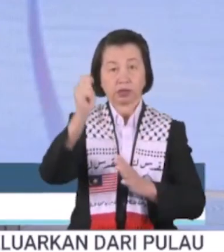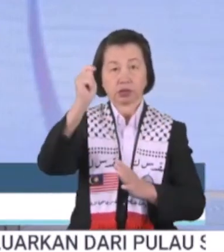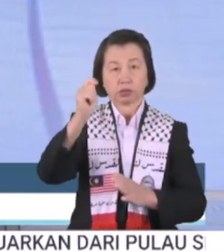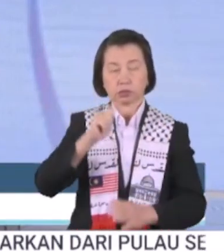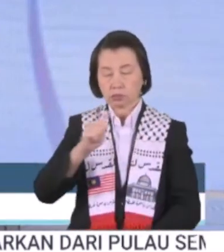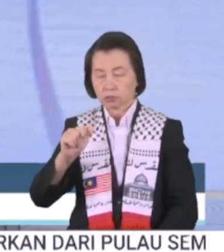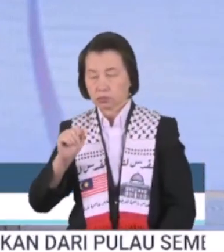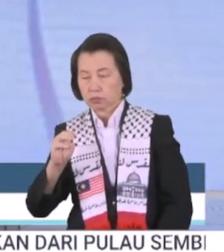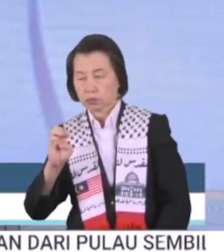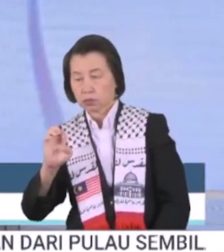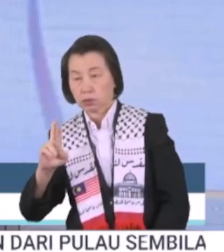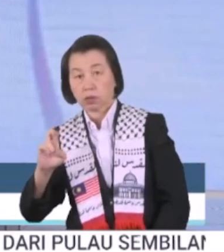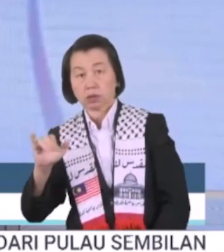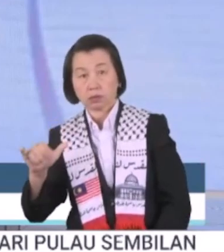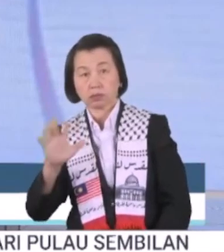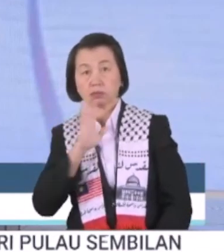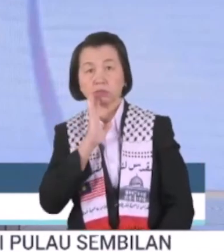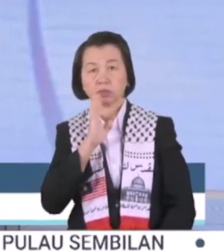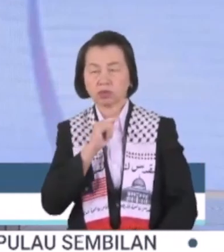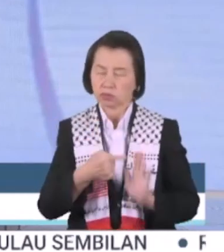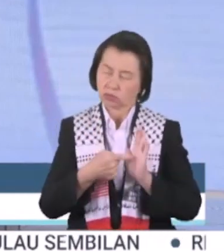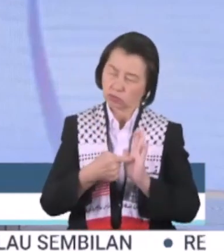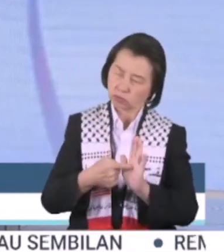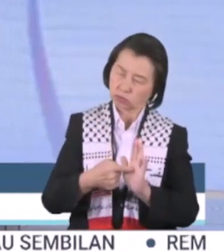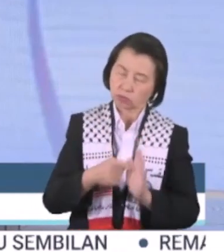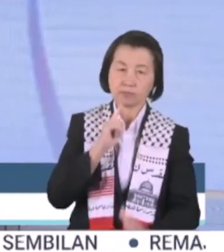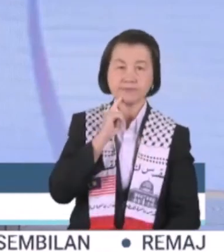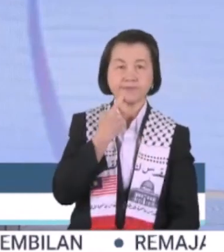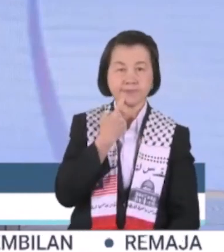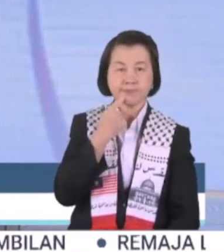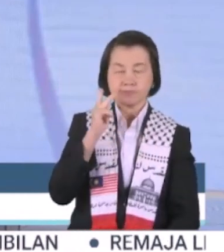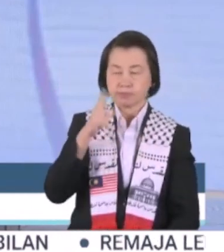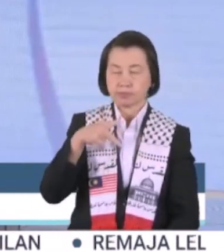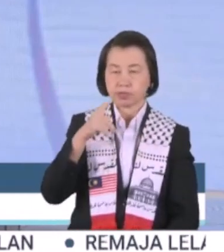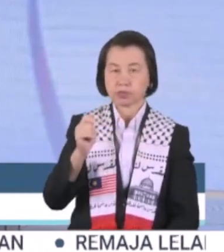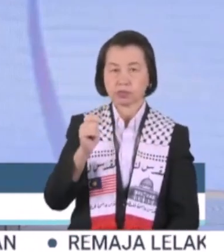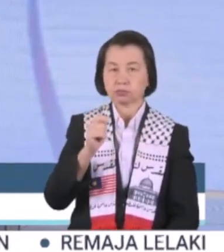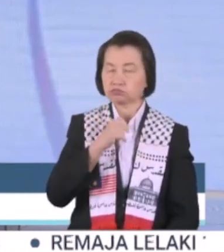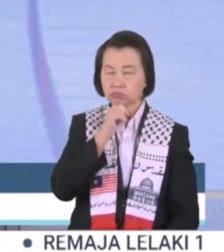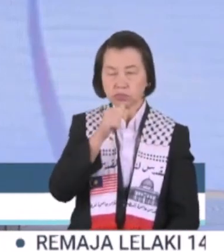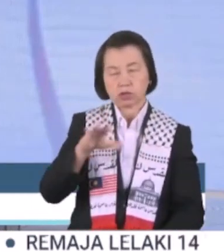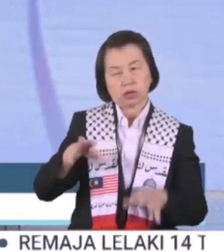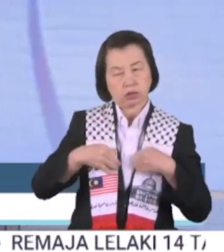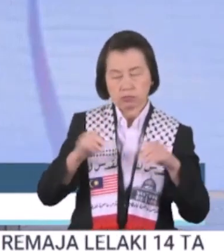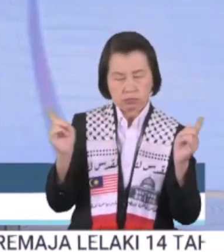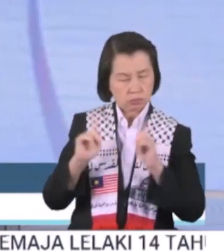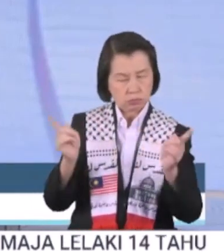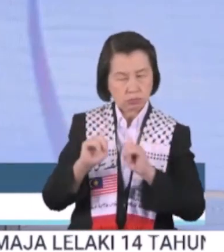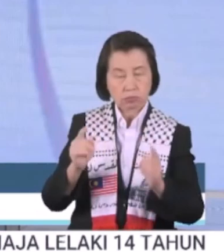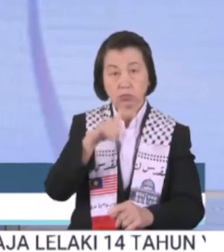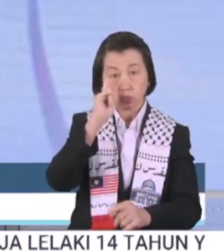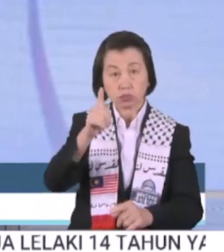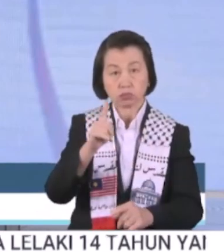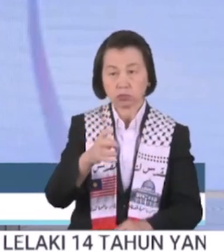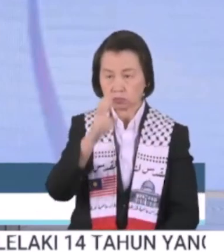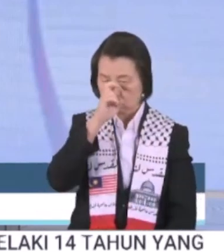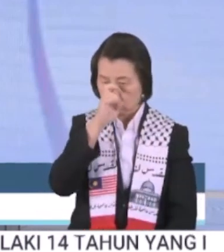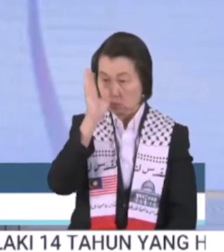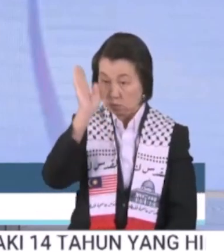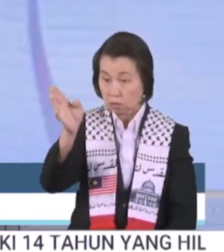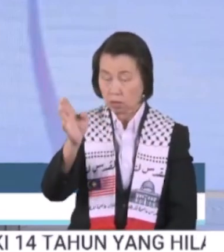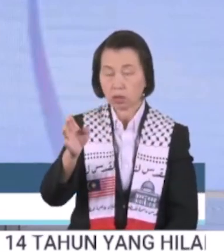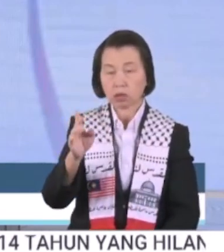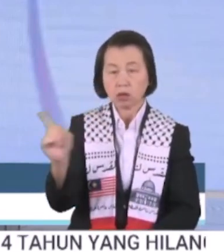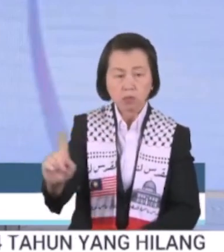Dr. Zamri Abdul Kadir berkata, langkah itu mencerminkan keseriusan KPT yang tidak berkompromi dalam memastikan tindakan tegas